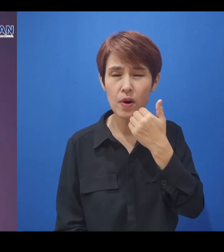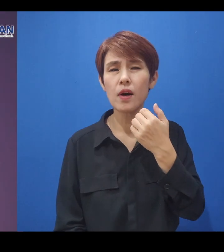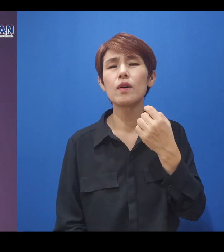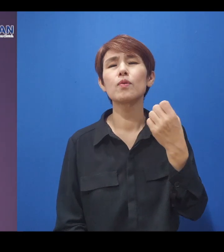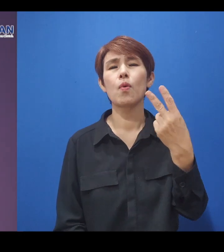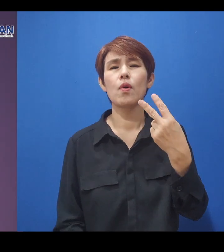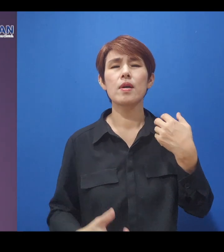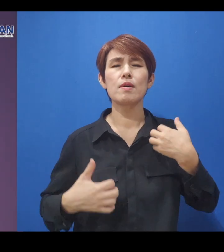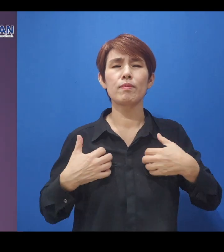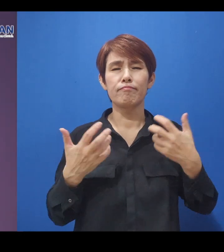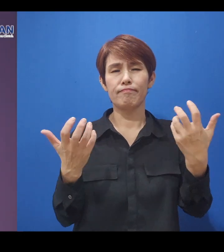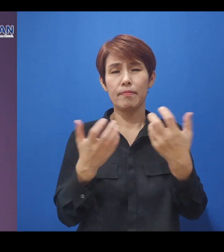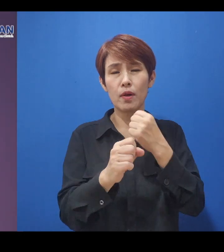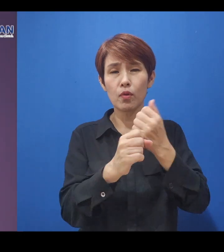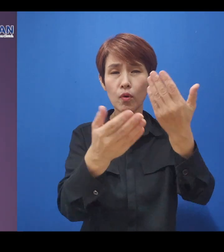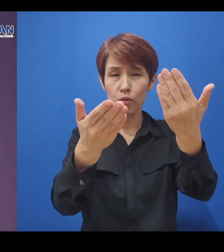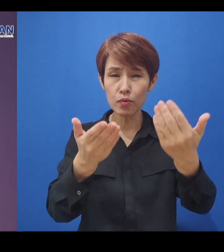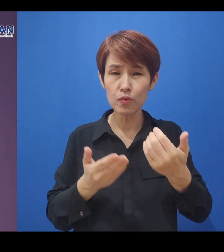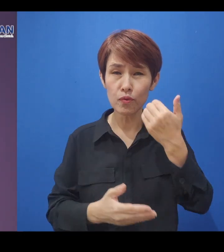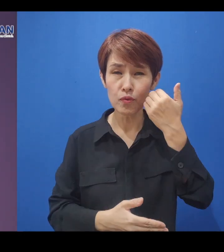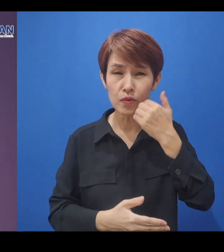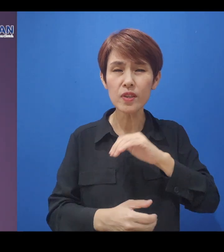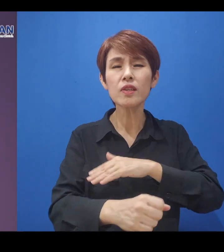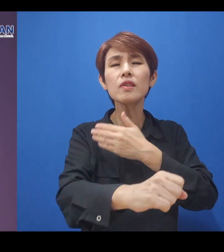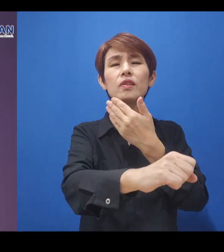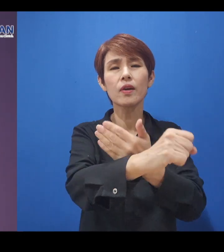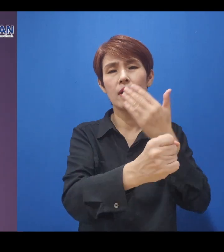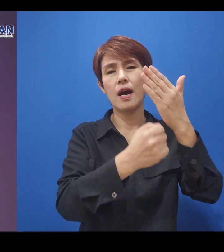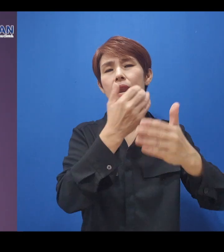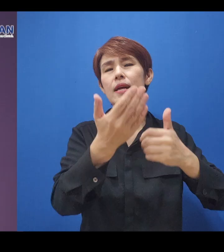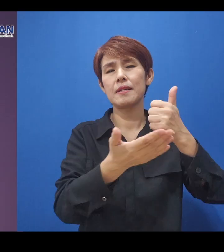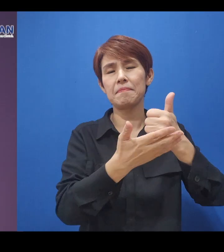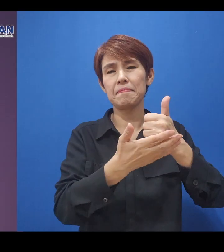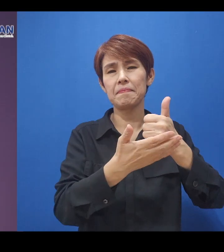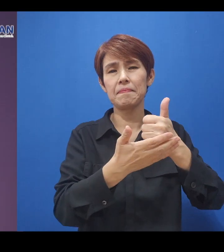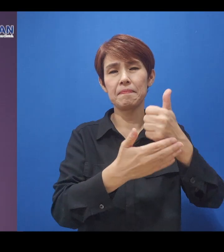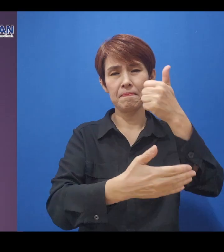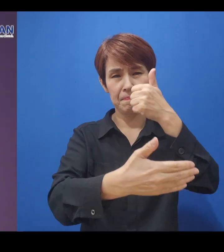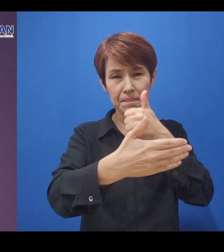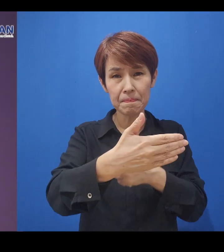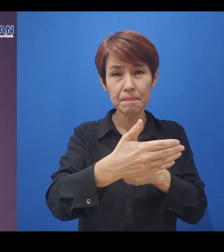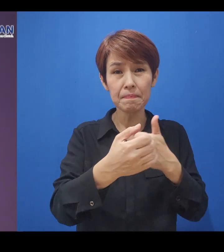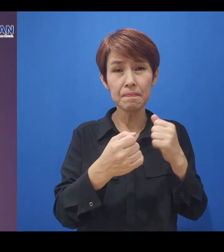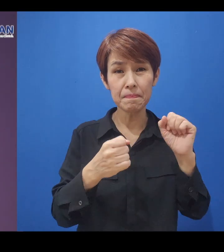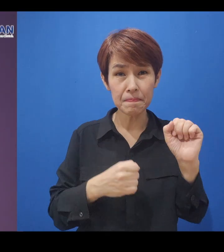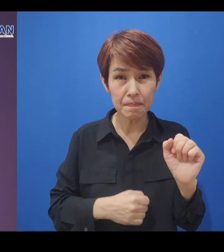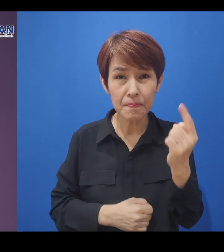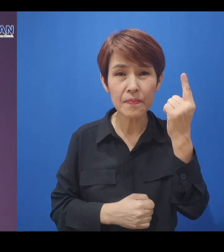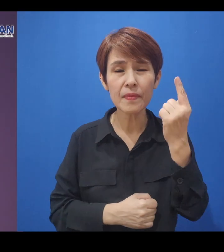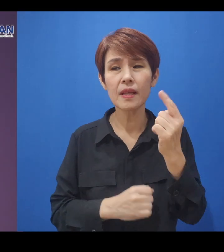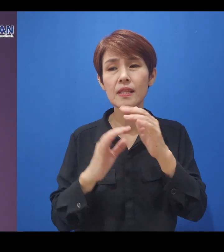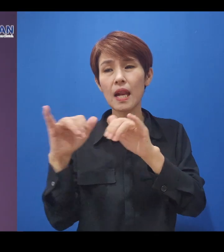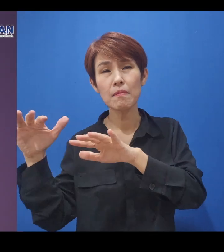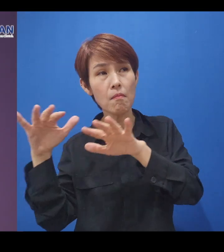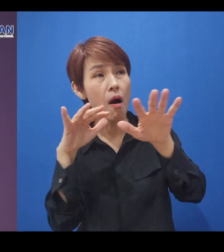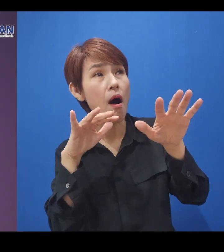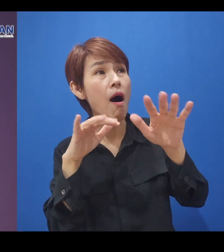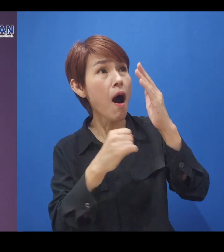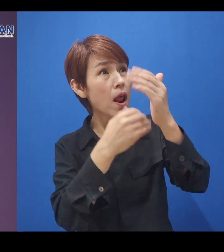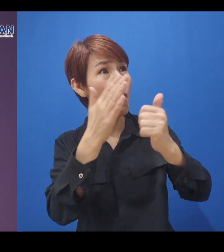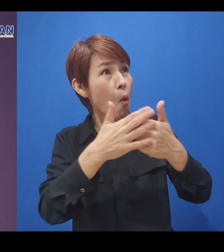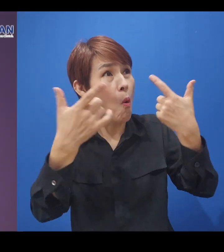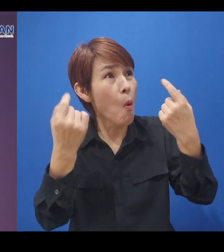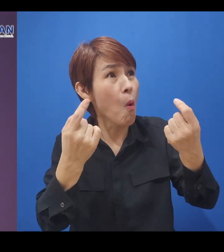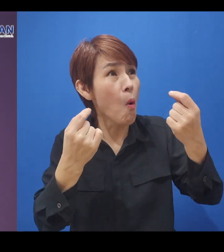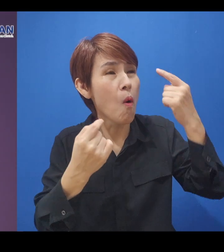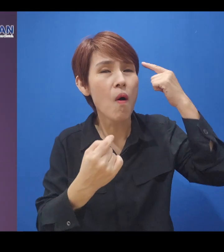넘치도록 만들어주신 능력의 하나님 때문에 그들이 하나님처럼 보인 거예요.